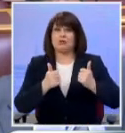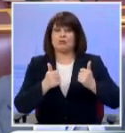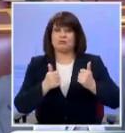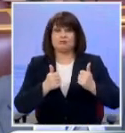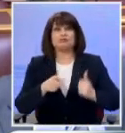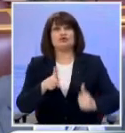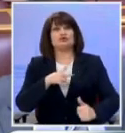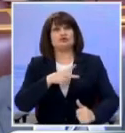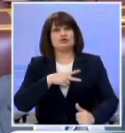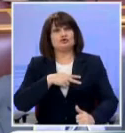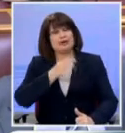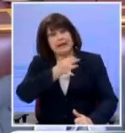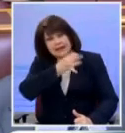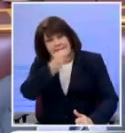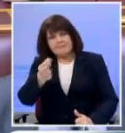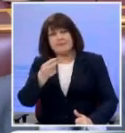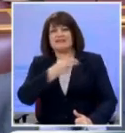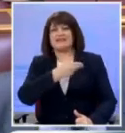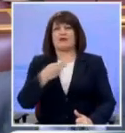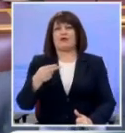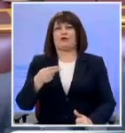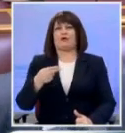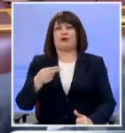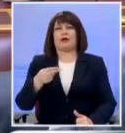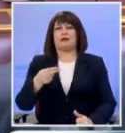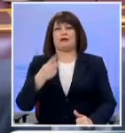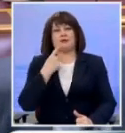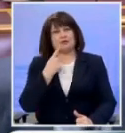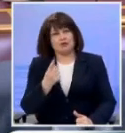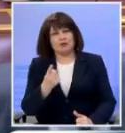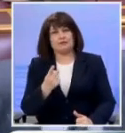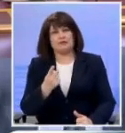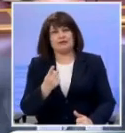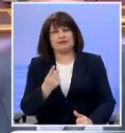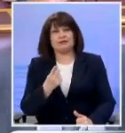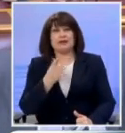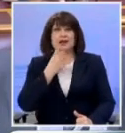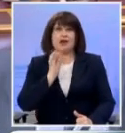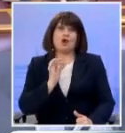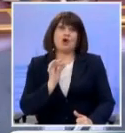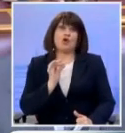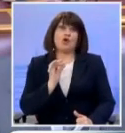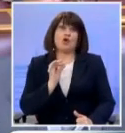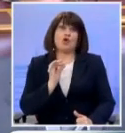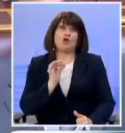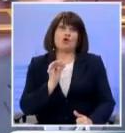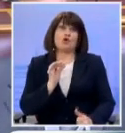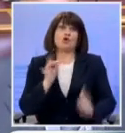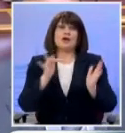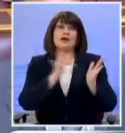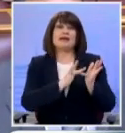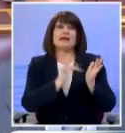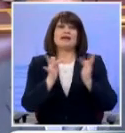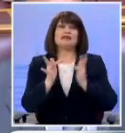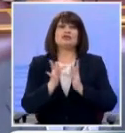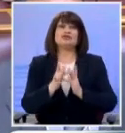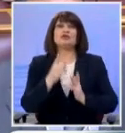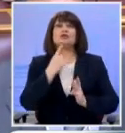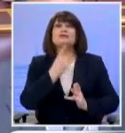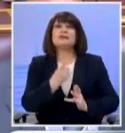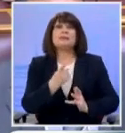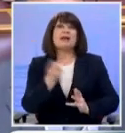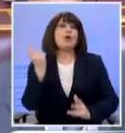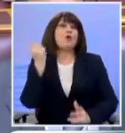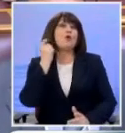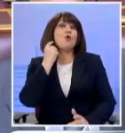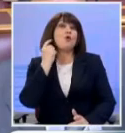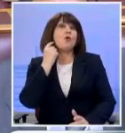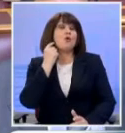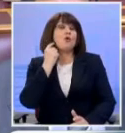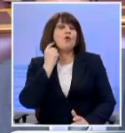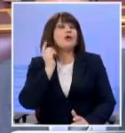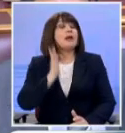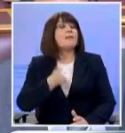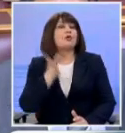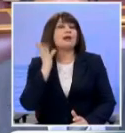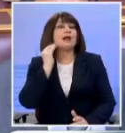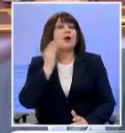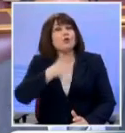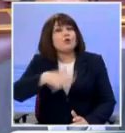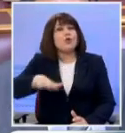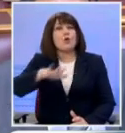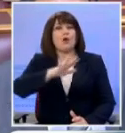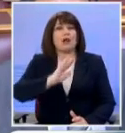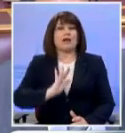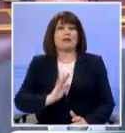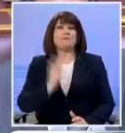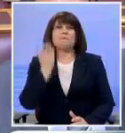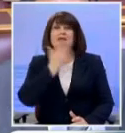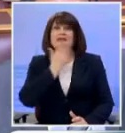είπατε του κυρίου Θεοδωράκη, γιατί είπε ο Χριστός, ο έχων ότα ακούει να ακουέτο, και λέει οι